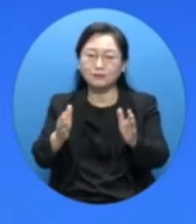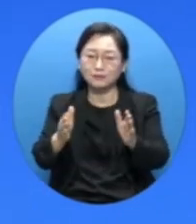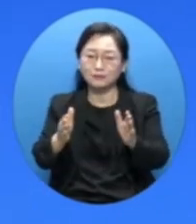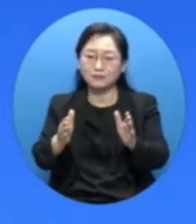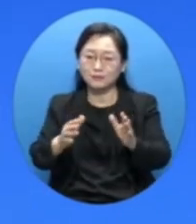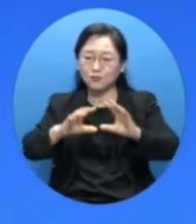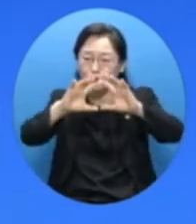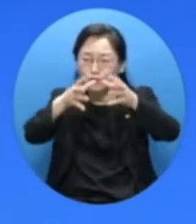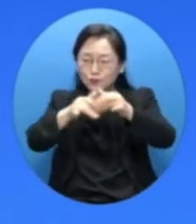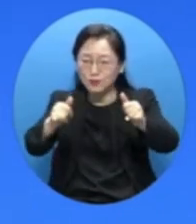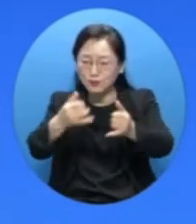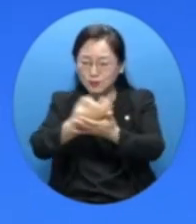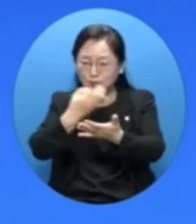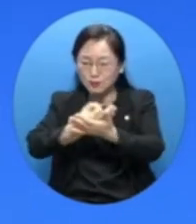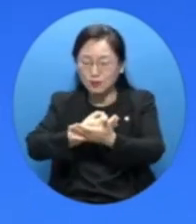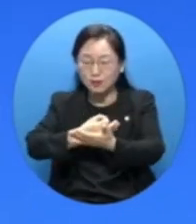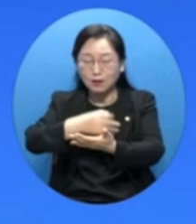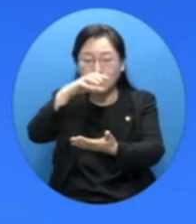국민 총소득이 1인당